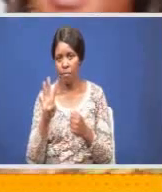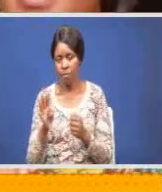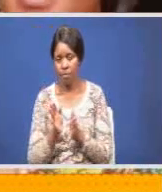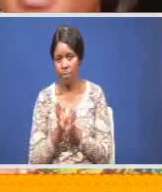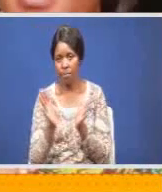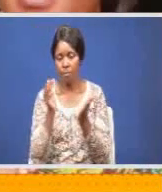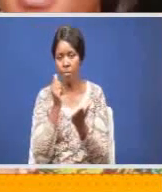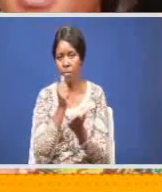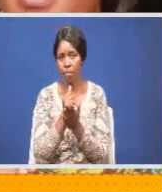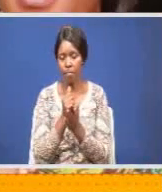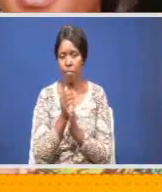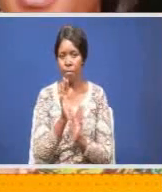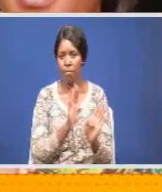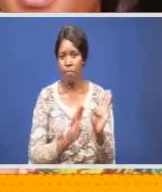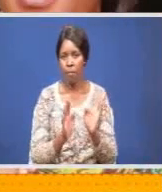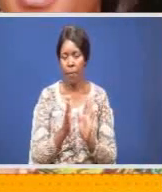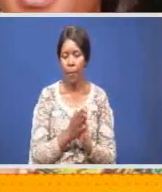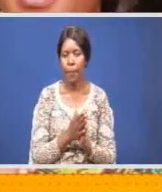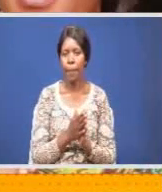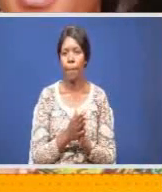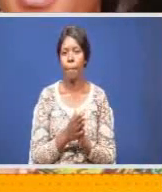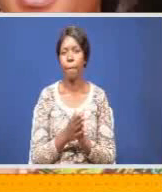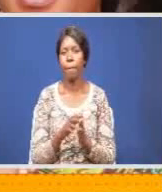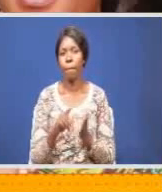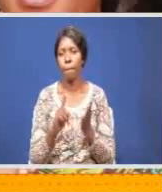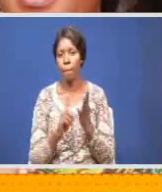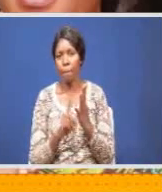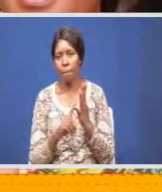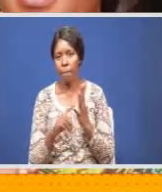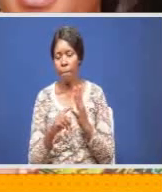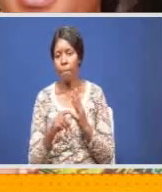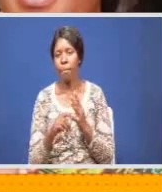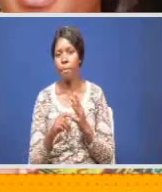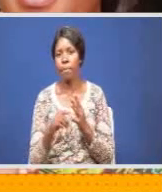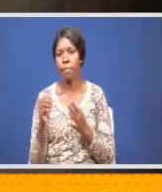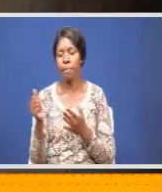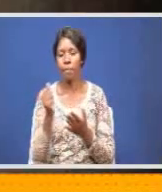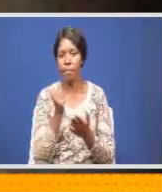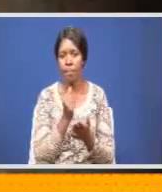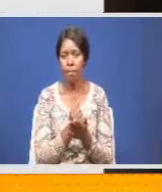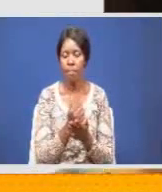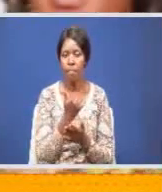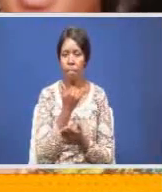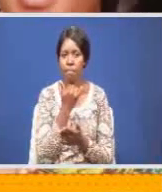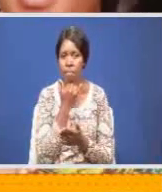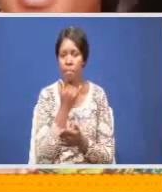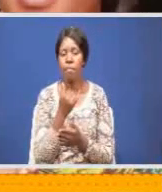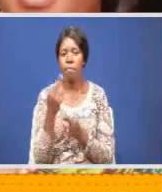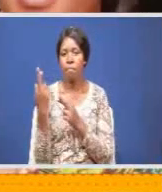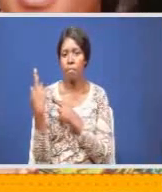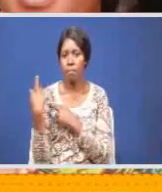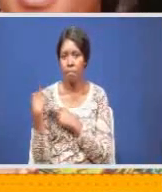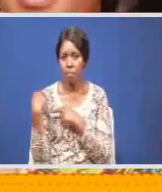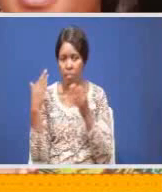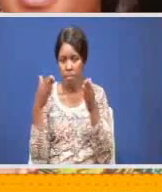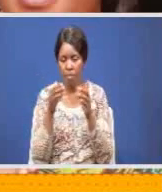Act. Bwayana bure waandika ni higi utatina wadho na kuyuki onguwe itichia kiedri karine. Kuraga kwa dhikira koti